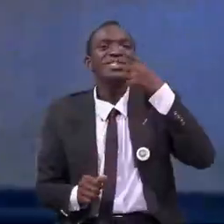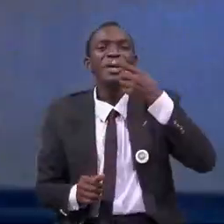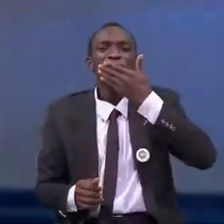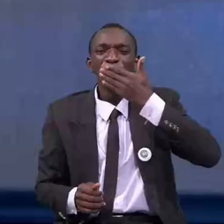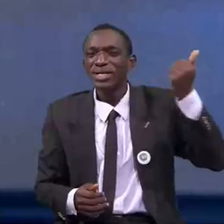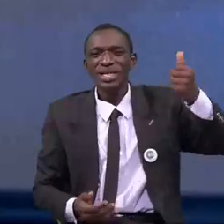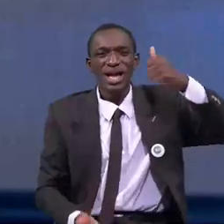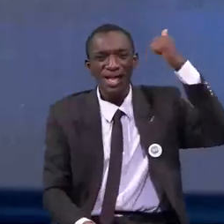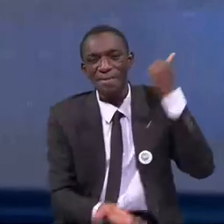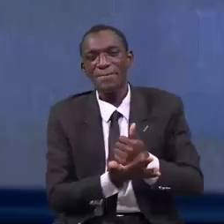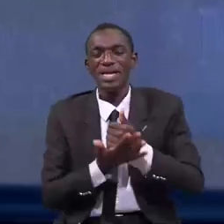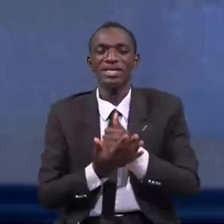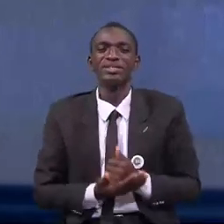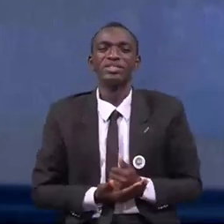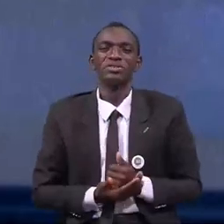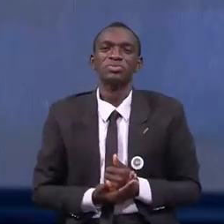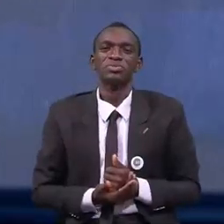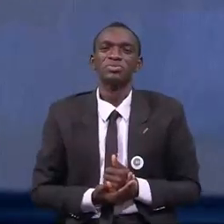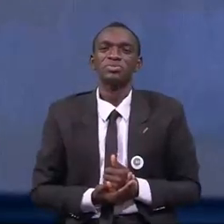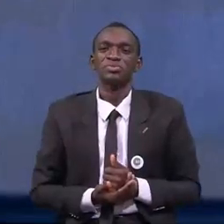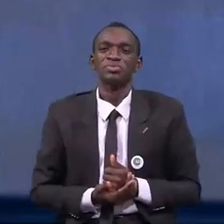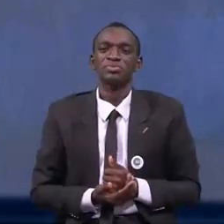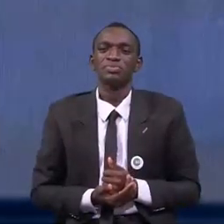encore tout le monde un bon